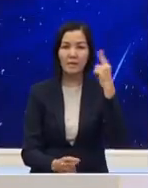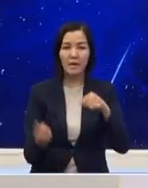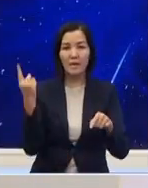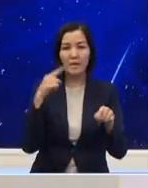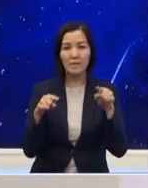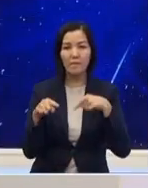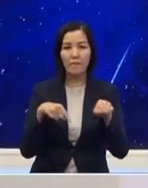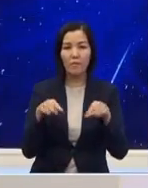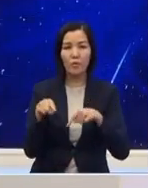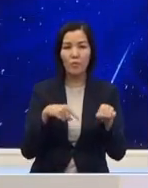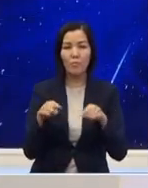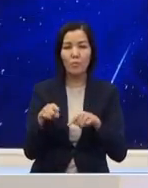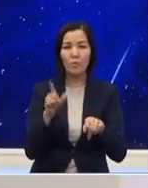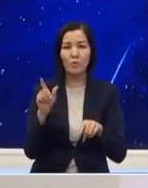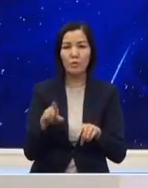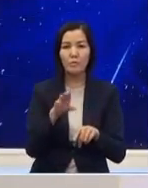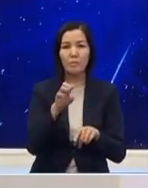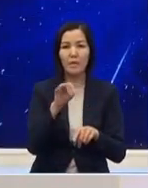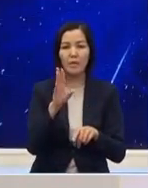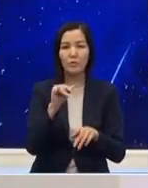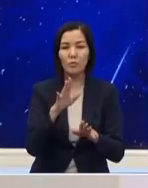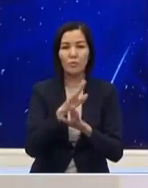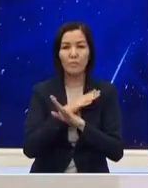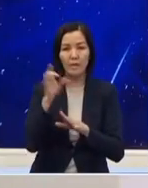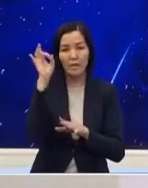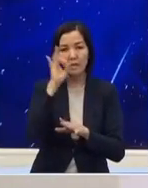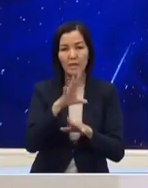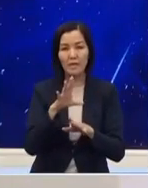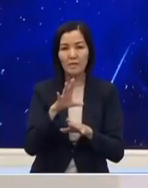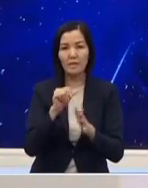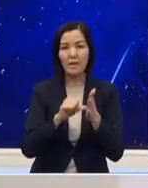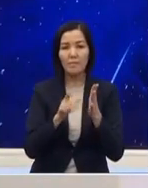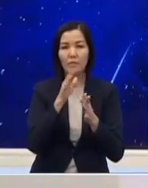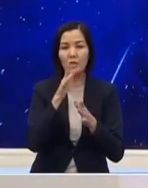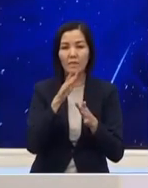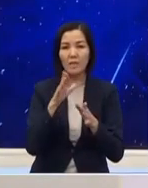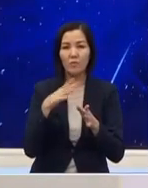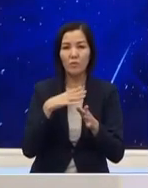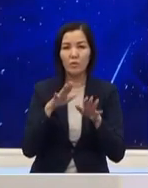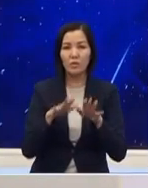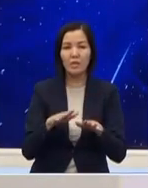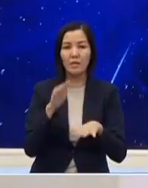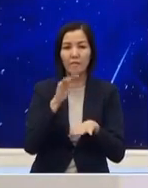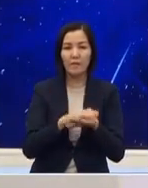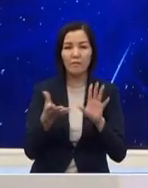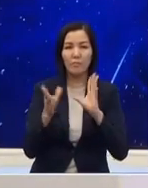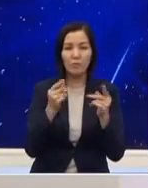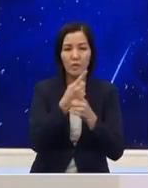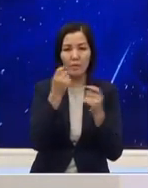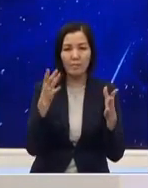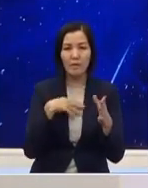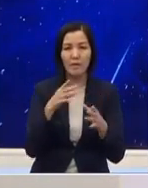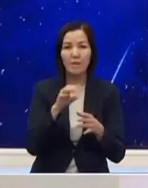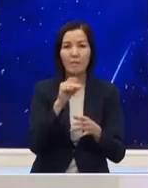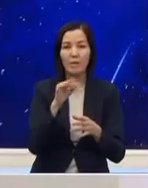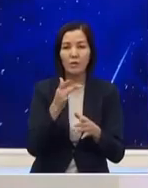Аңыз футболшы Диего Марадона өмірден озды. Даңқты аяқ доп шебері 60 жаста еді. Жергілікті дерек көзінің хабарламасына сүйенсек,